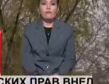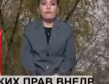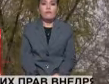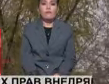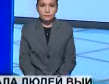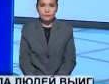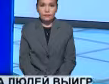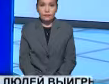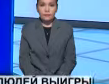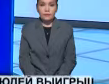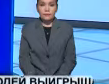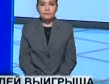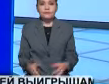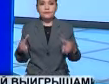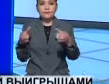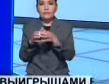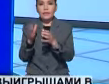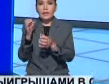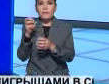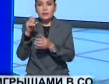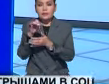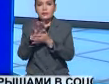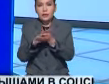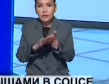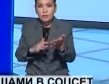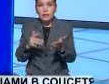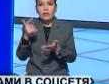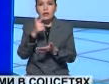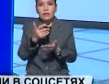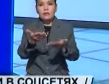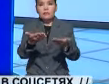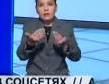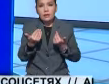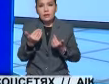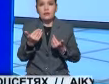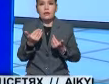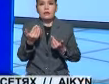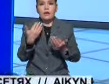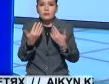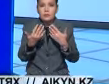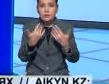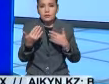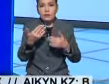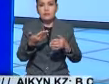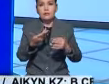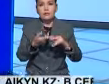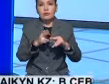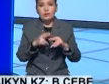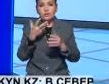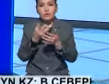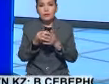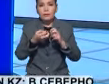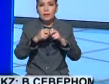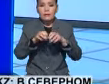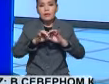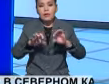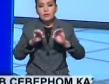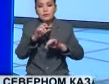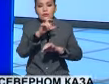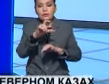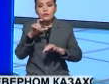области. Члены партии «Аманат» продолжают прием граждан в рамках работы мобильных общественных приемных. На этот раз свои проблемы смогли озвучить